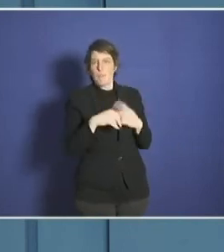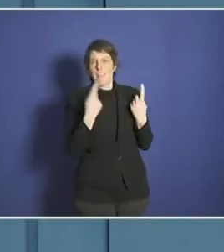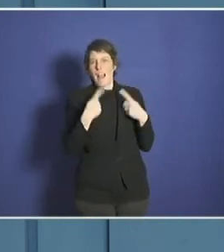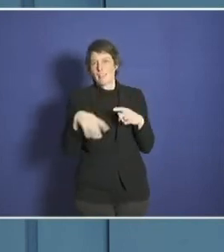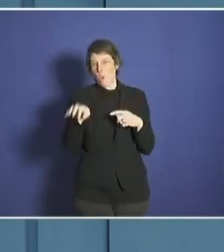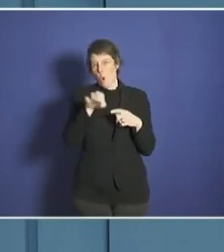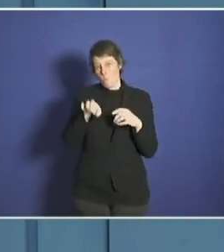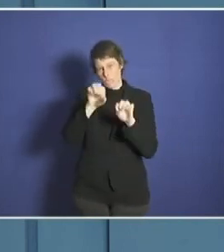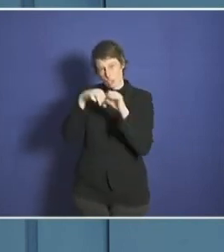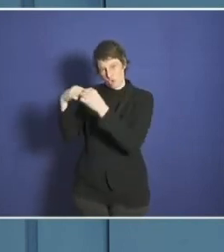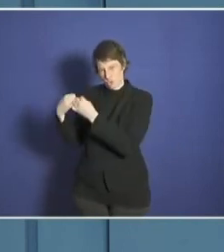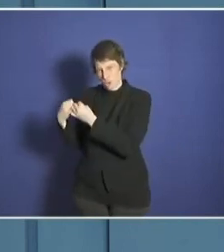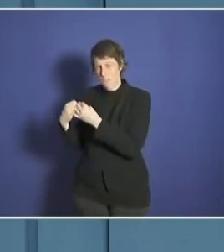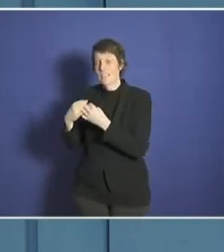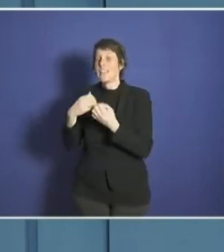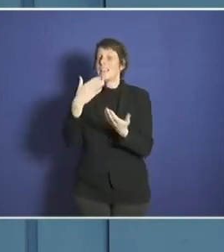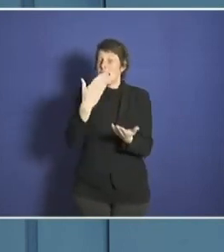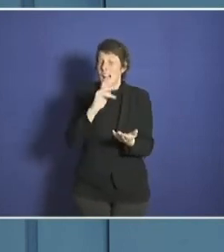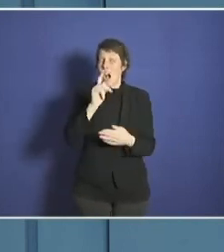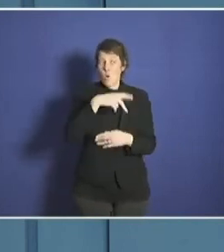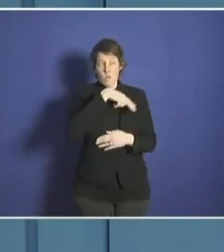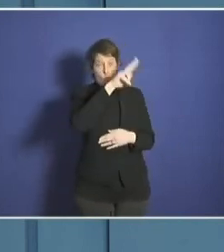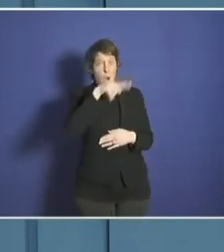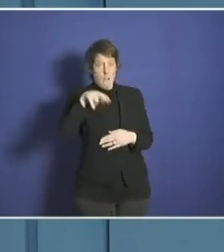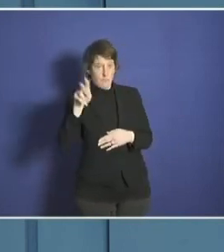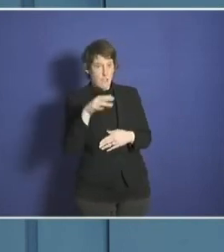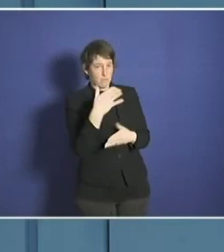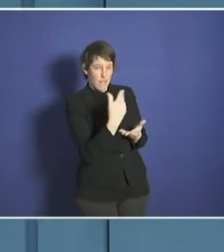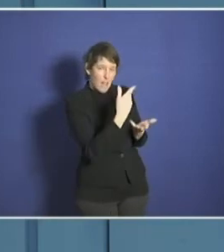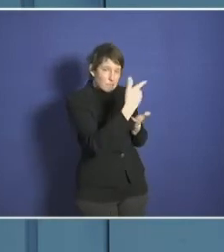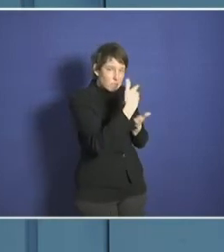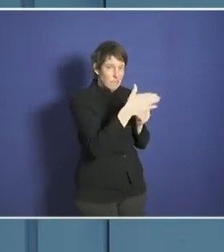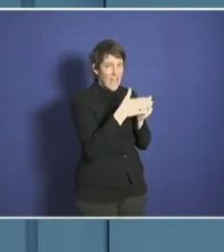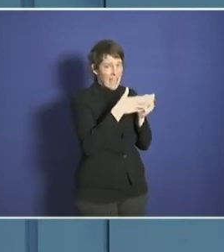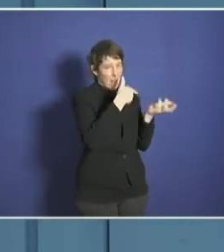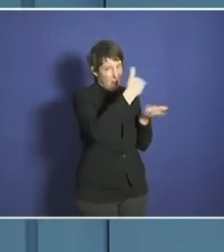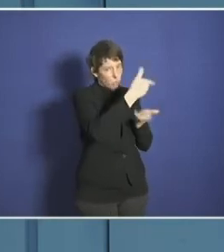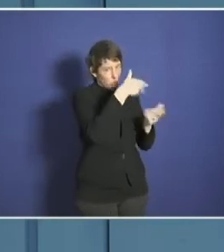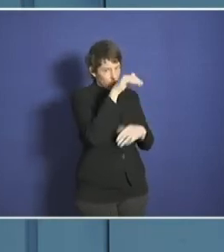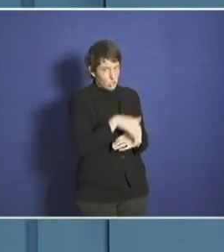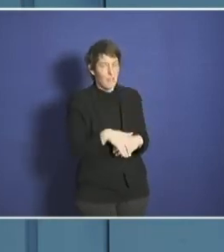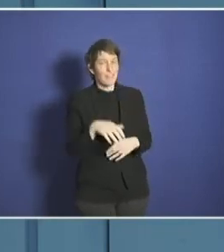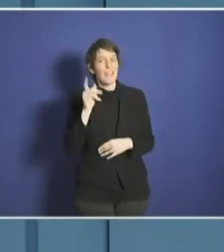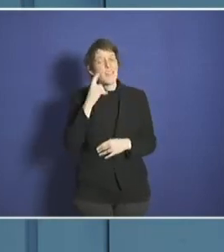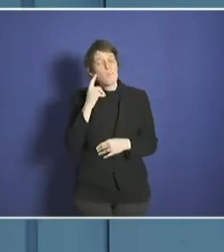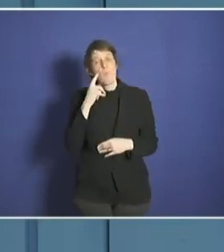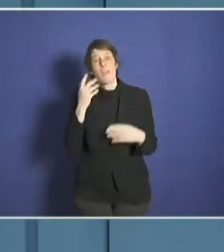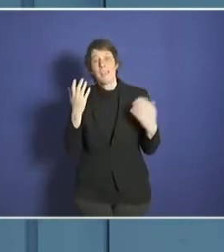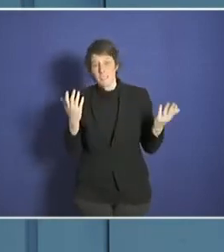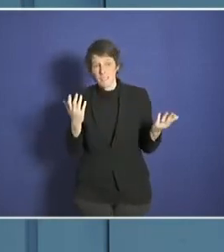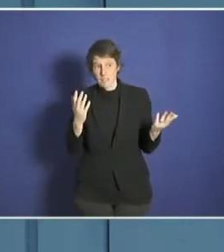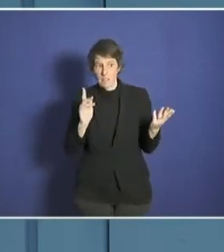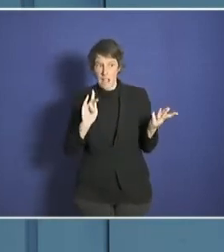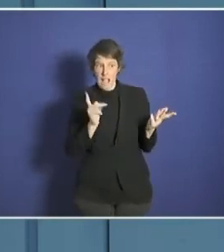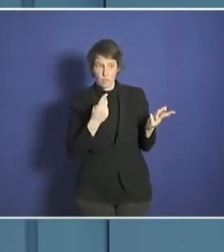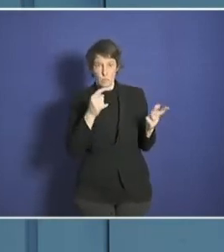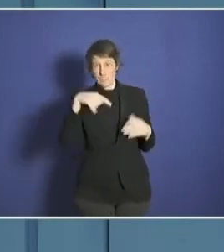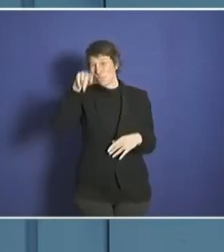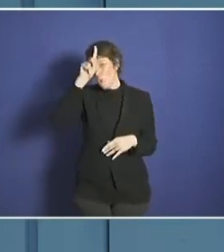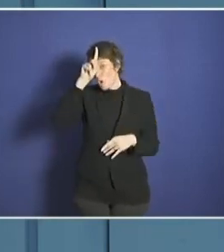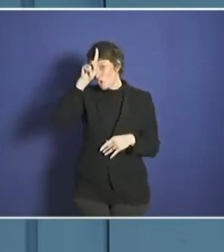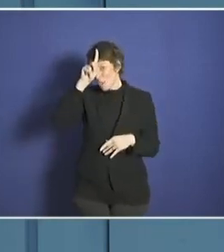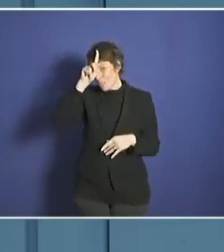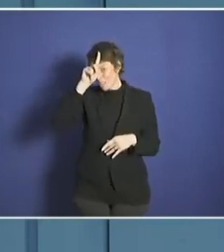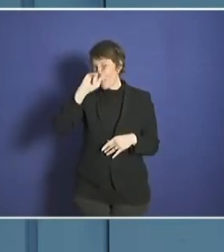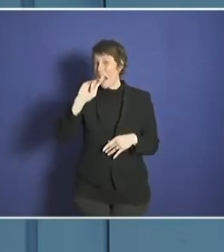europäischen Staaten, auch unter anderem in Norwegen. Zurzeit ist es so, es gab ja in Deutschland auch,